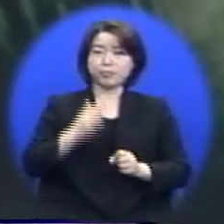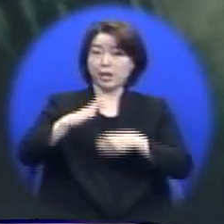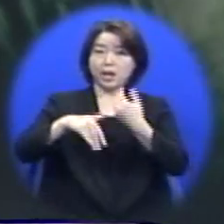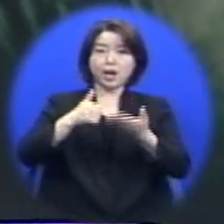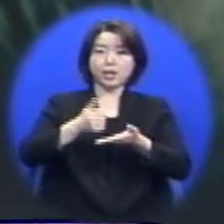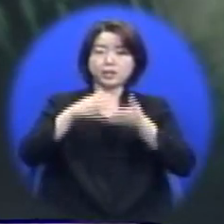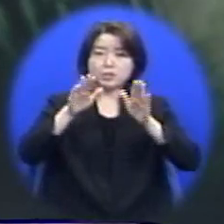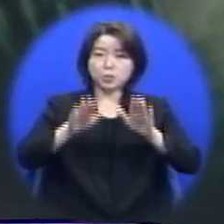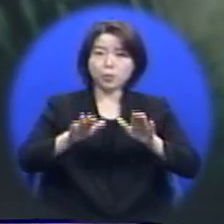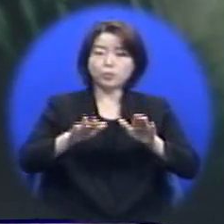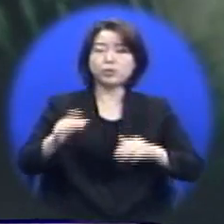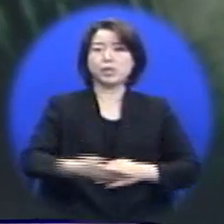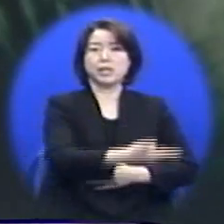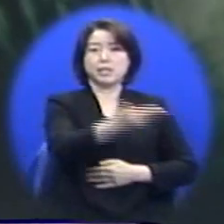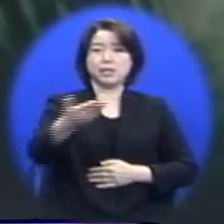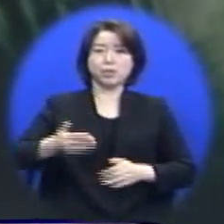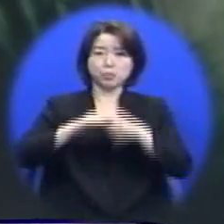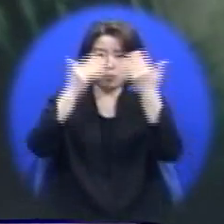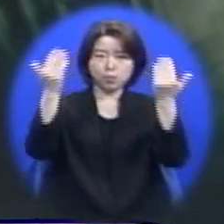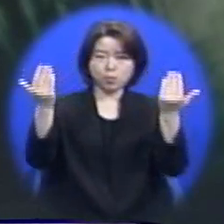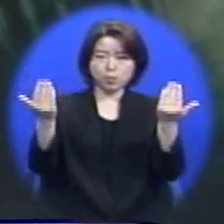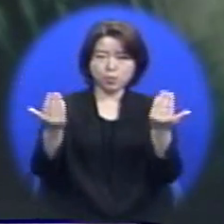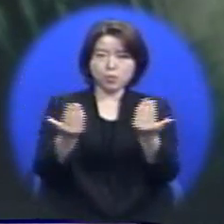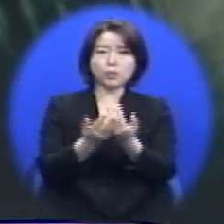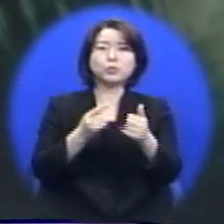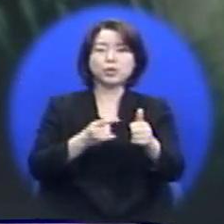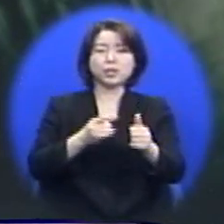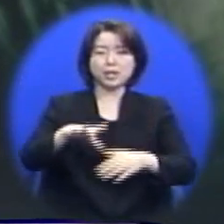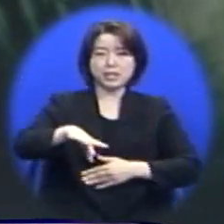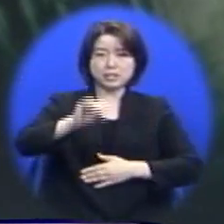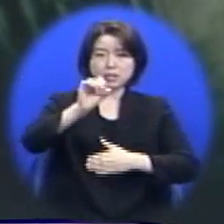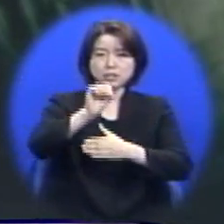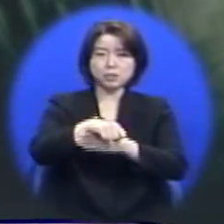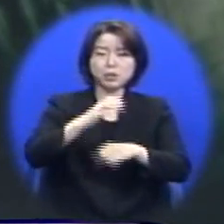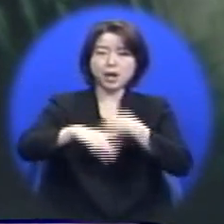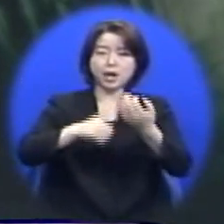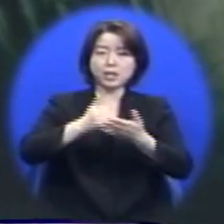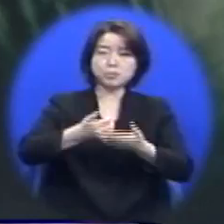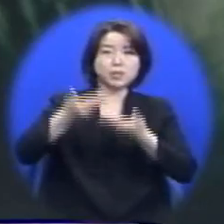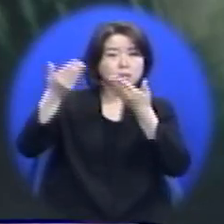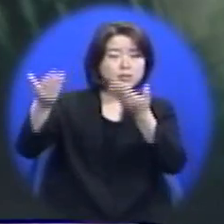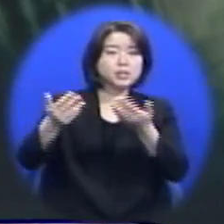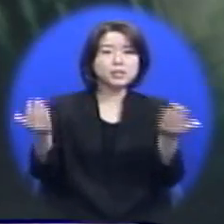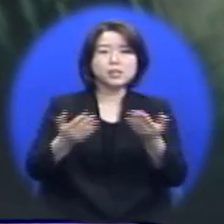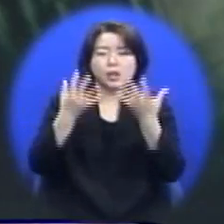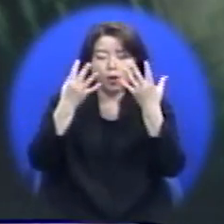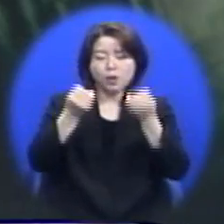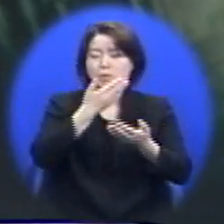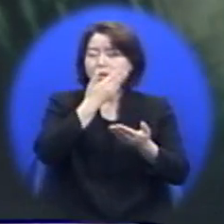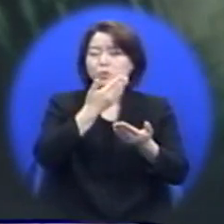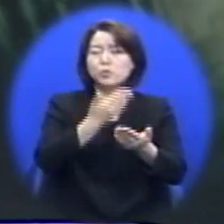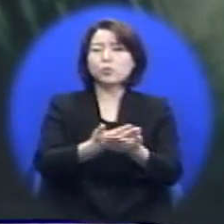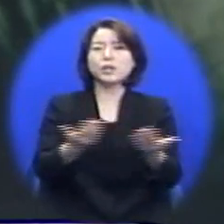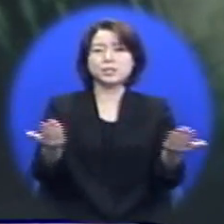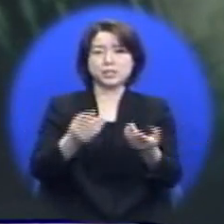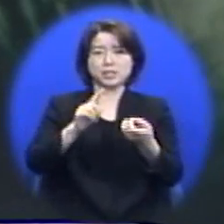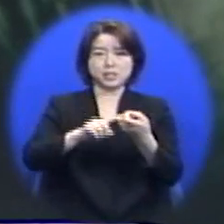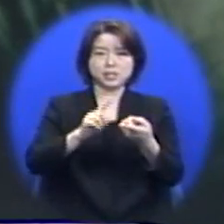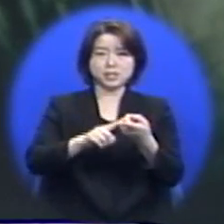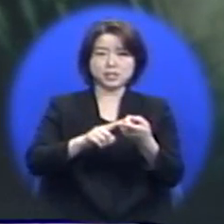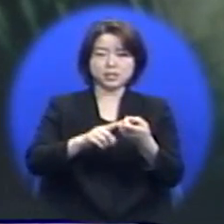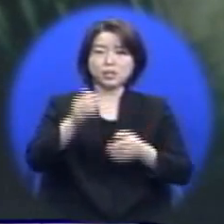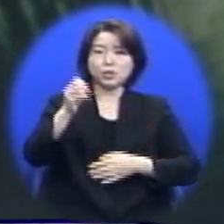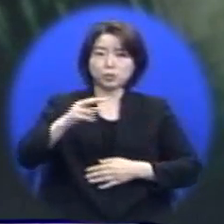하나님께서 오늘 여러분 모두에게 첫 열매를 하나님께 드리는 일이 얼마나 귀한 것인지, 그리고